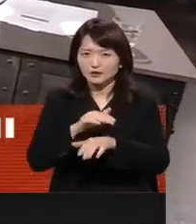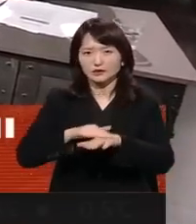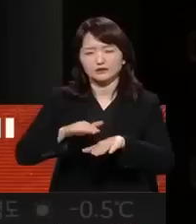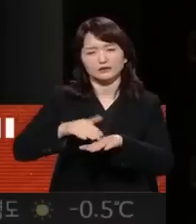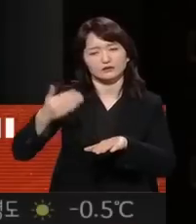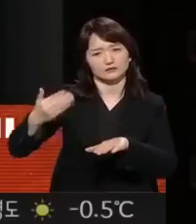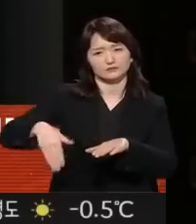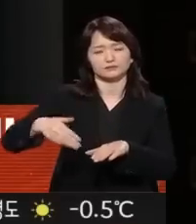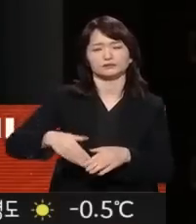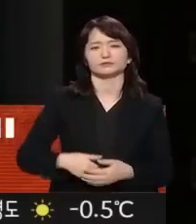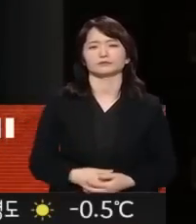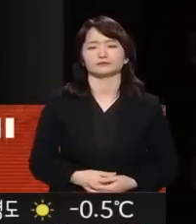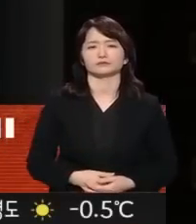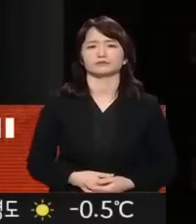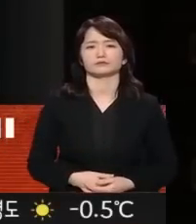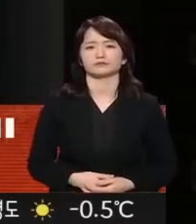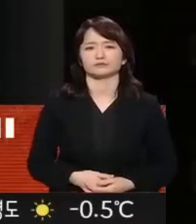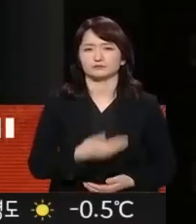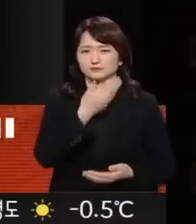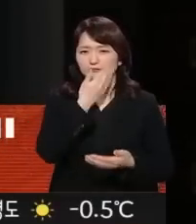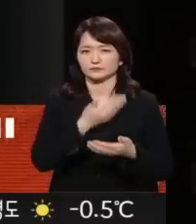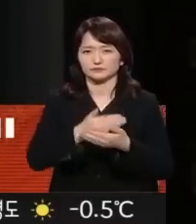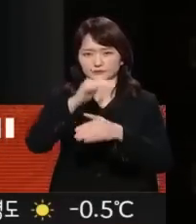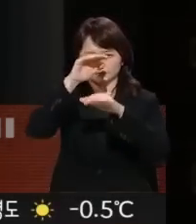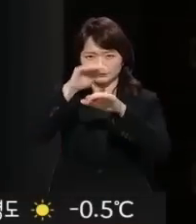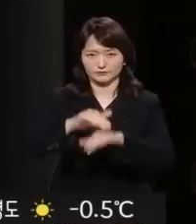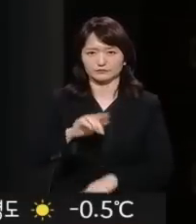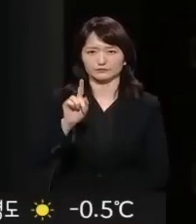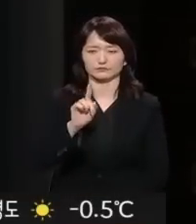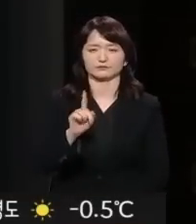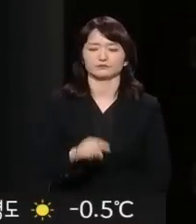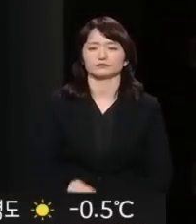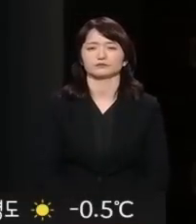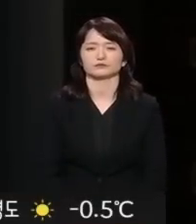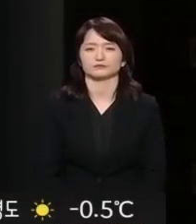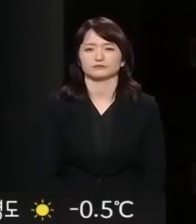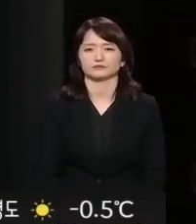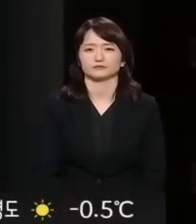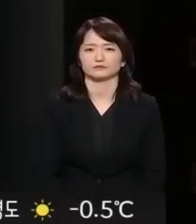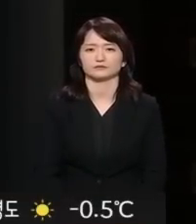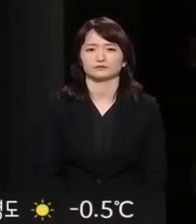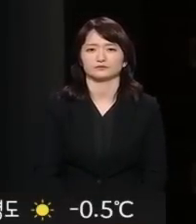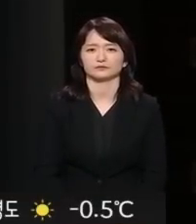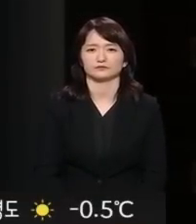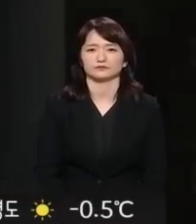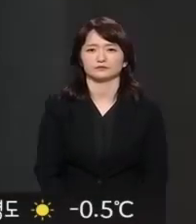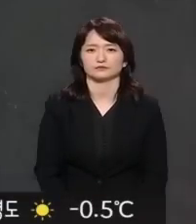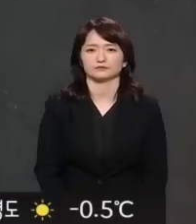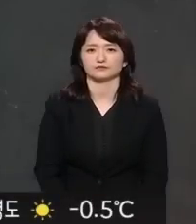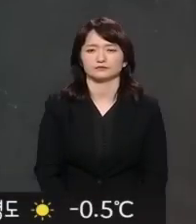남고 있습니다 자 그럼 여기서 체크 포인트 보여주시죠